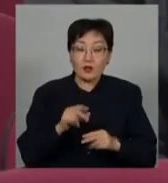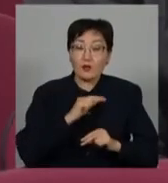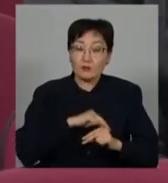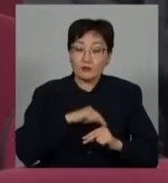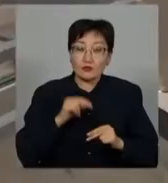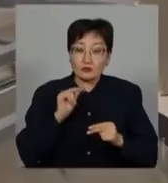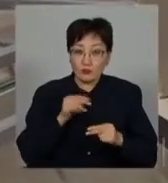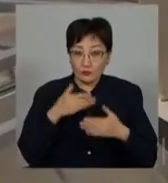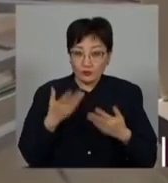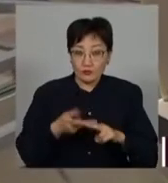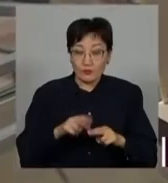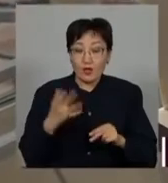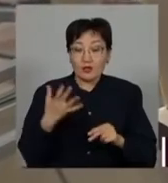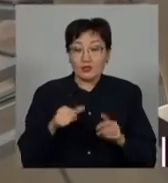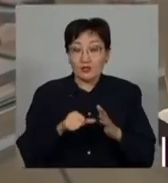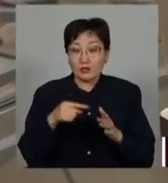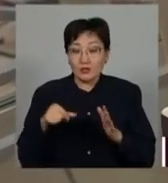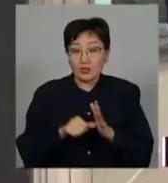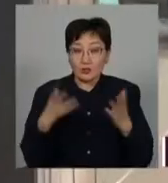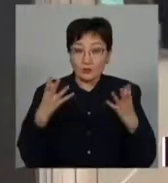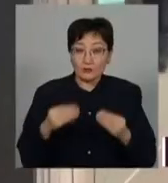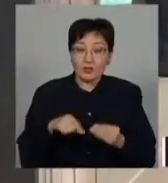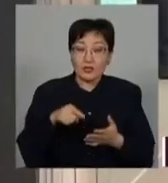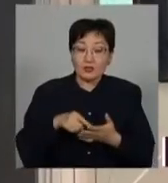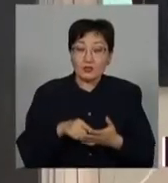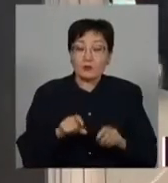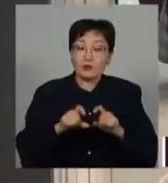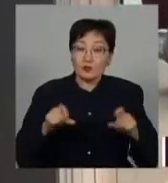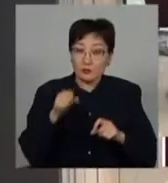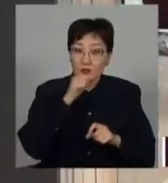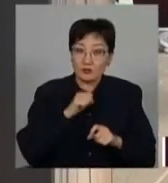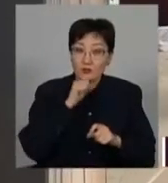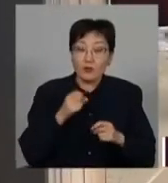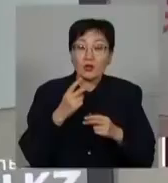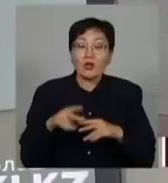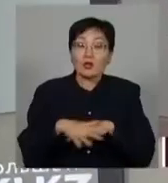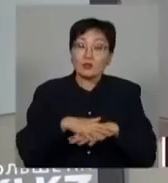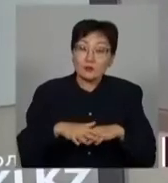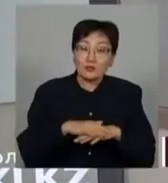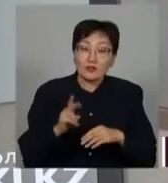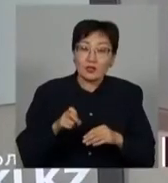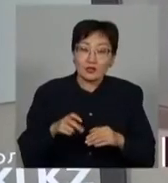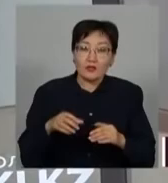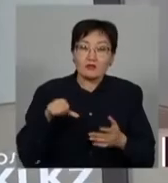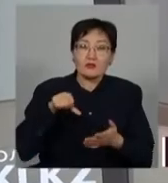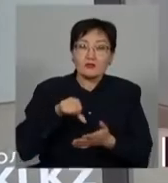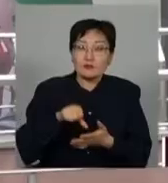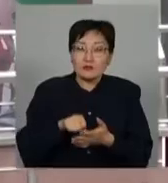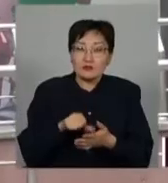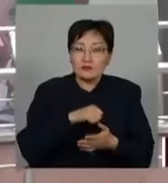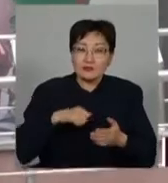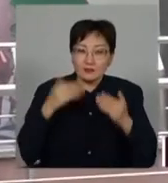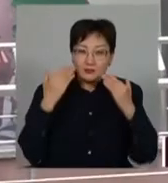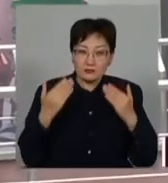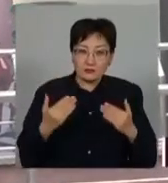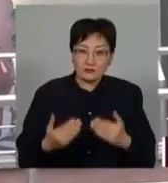облыс тұрғындары. Олар 5-6 қаңтар күні қалаға шығып дүкендерді тонап жатқан көпшілікке қалай ілесіп кеткенімізді білмей қалдық деп